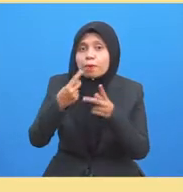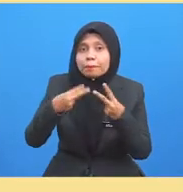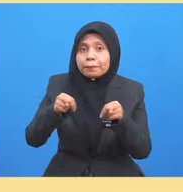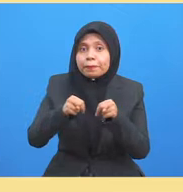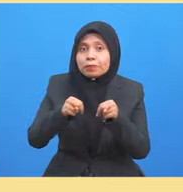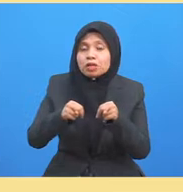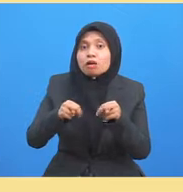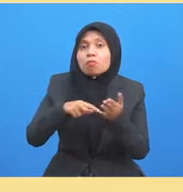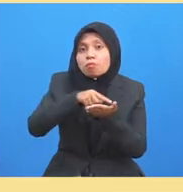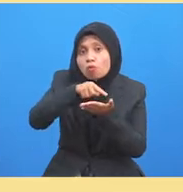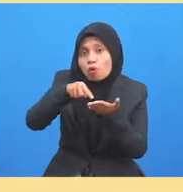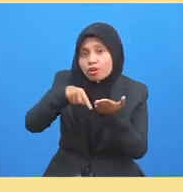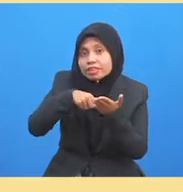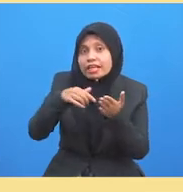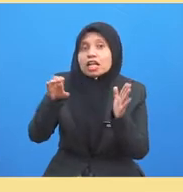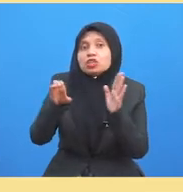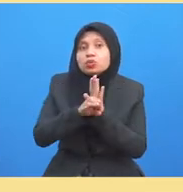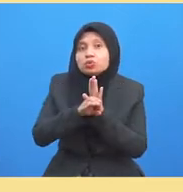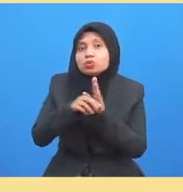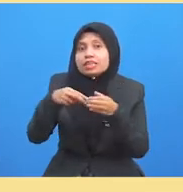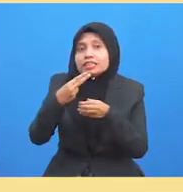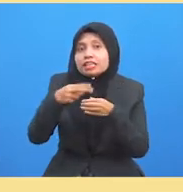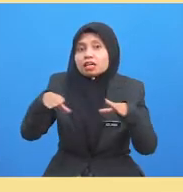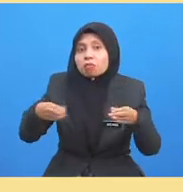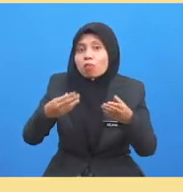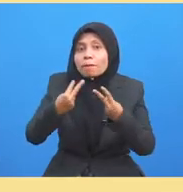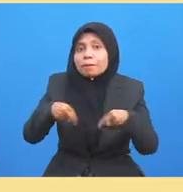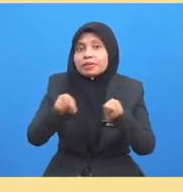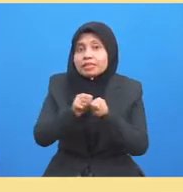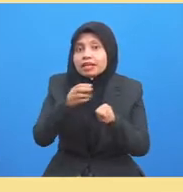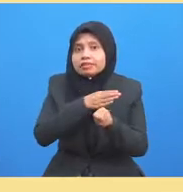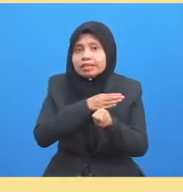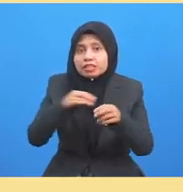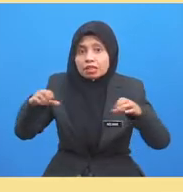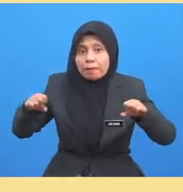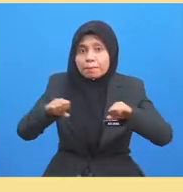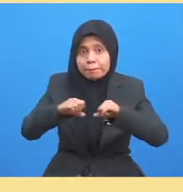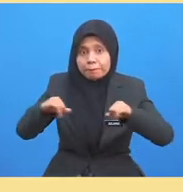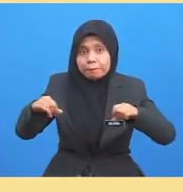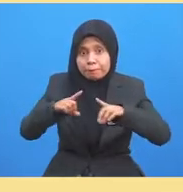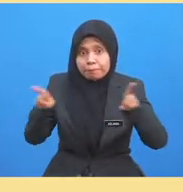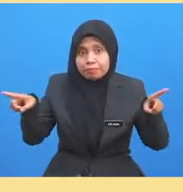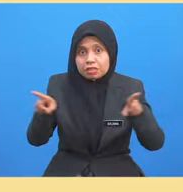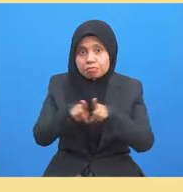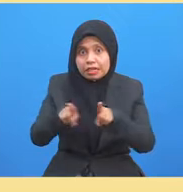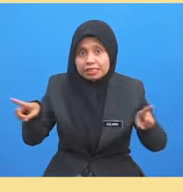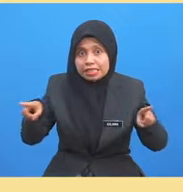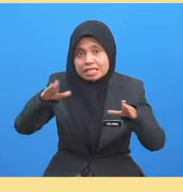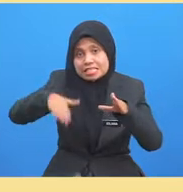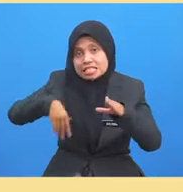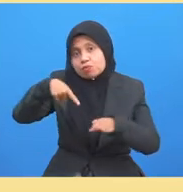beberapa model olokan dihasilkan bagi membuat penilaian dan perbandingan sebelum